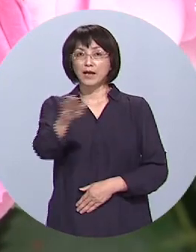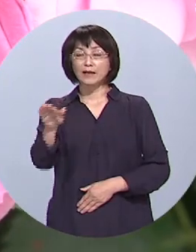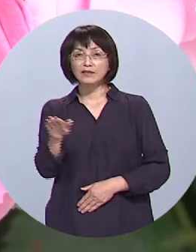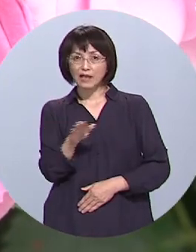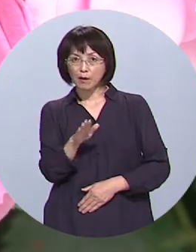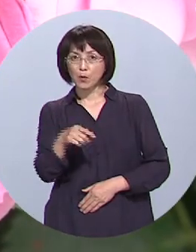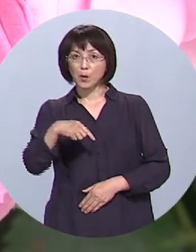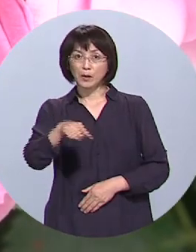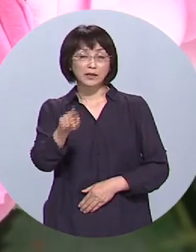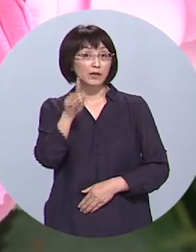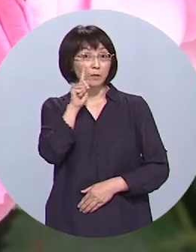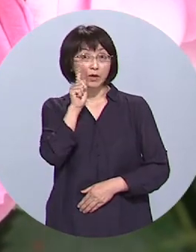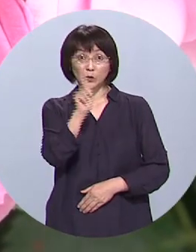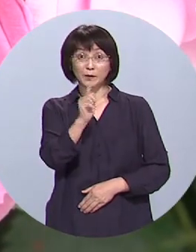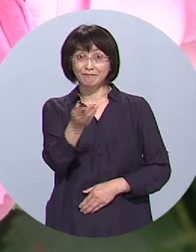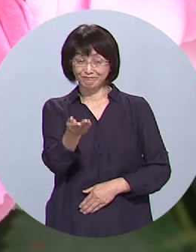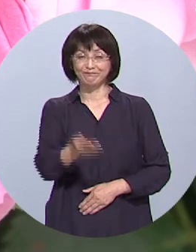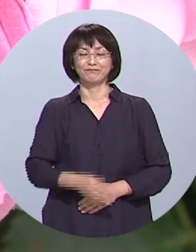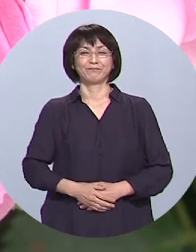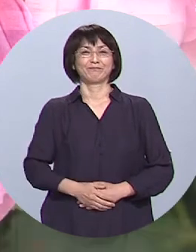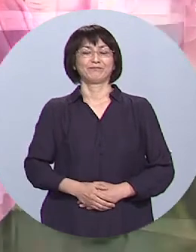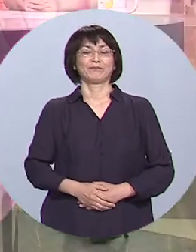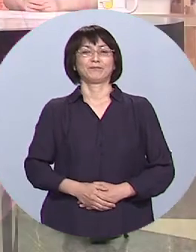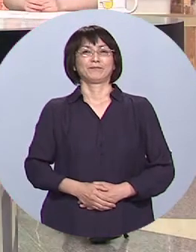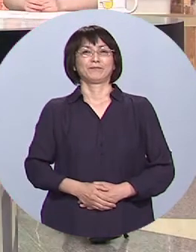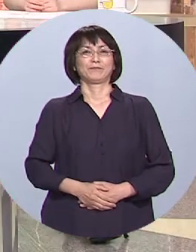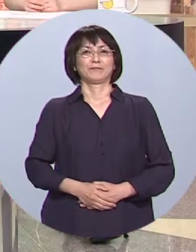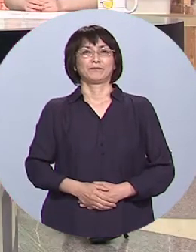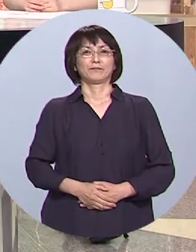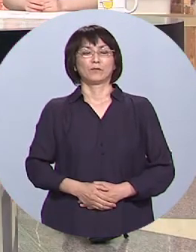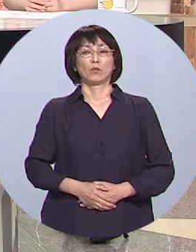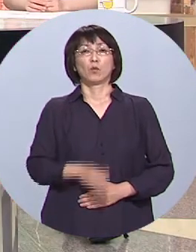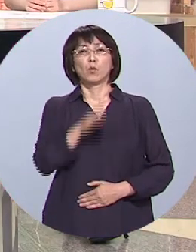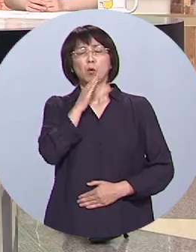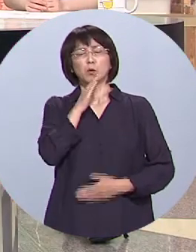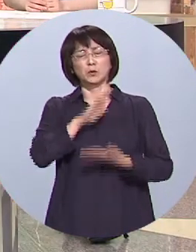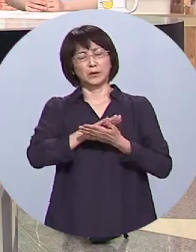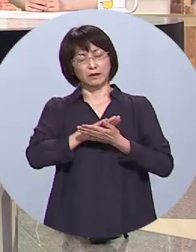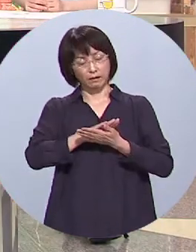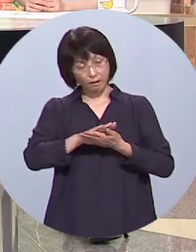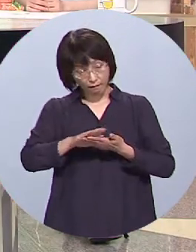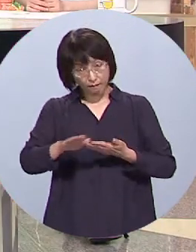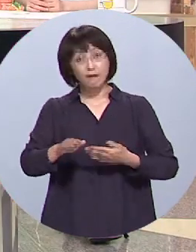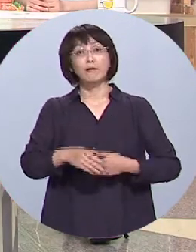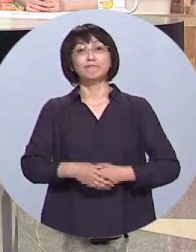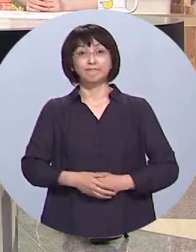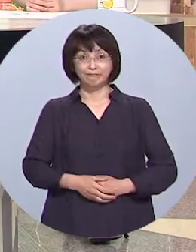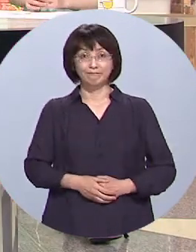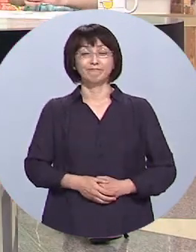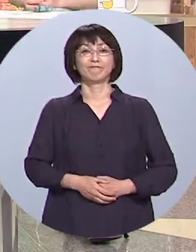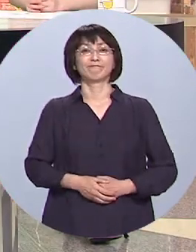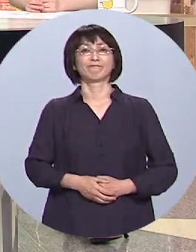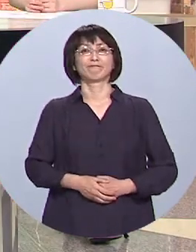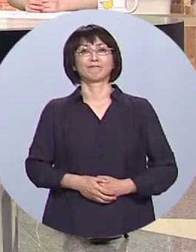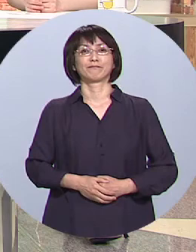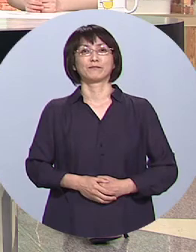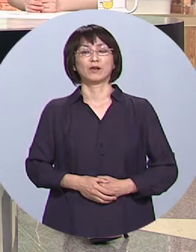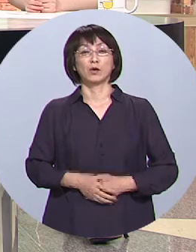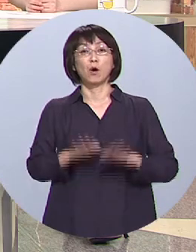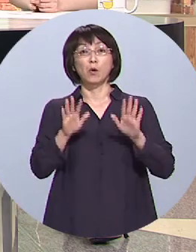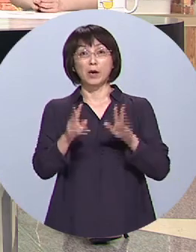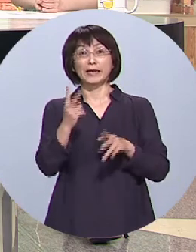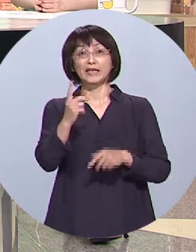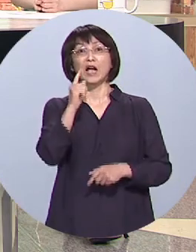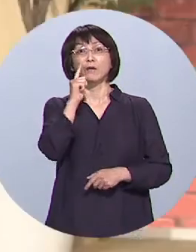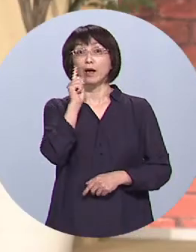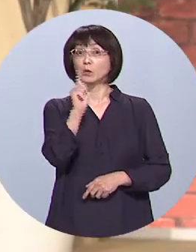花旅をしてみてはいかがでしょう。 すごい綺麗ね。 綺麗ですね。 花旅2回目でしたけど